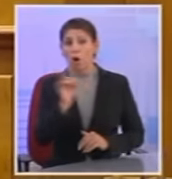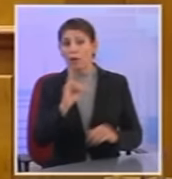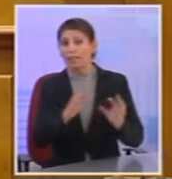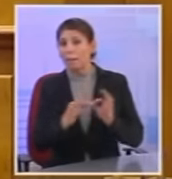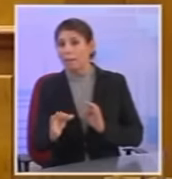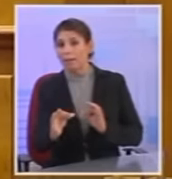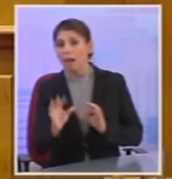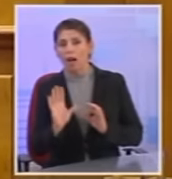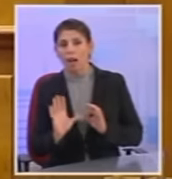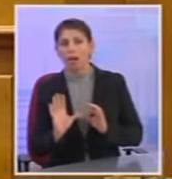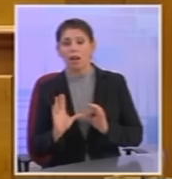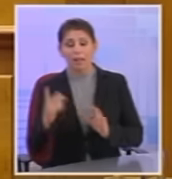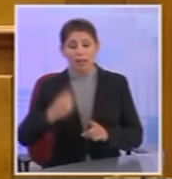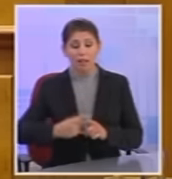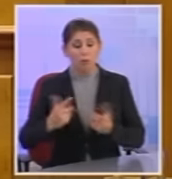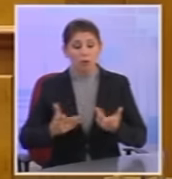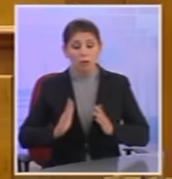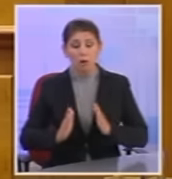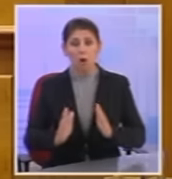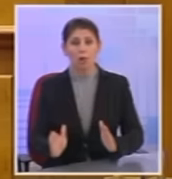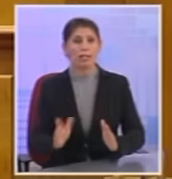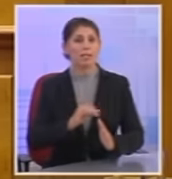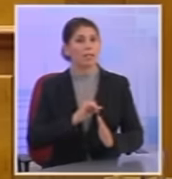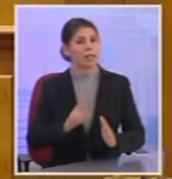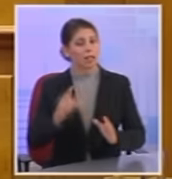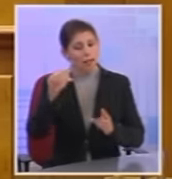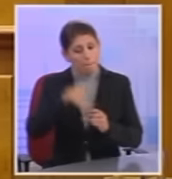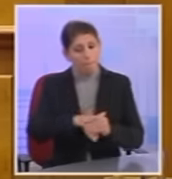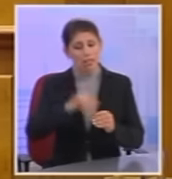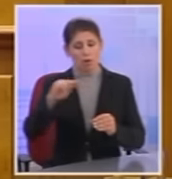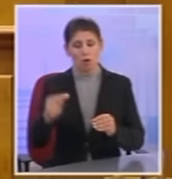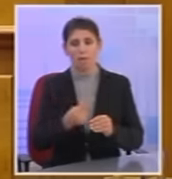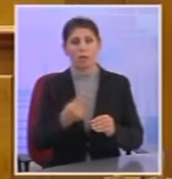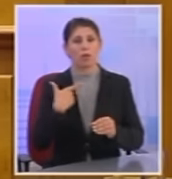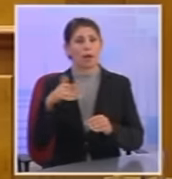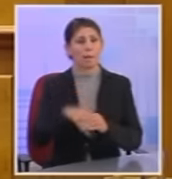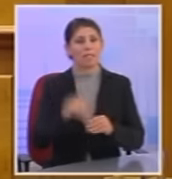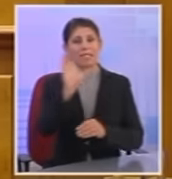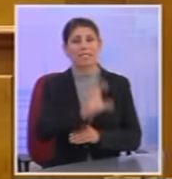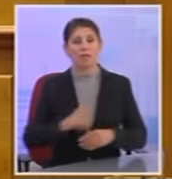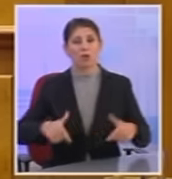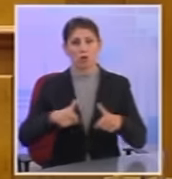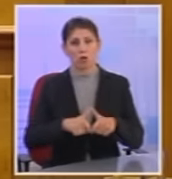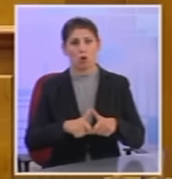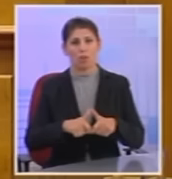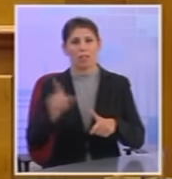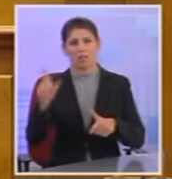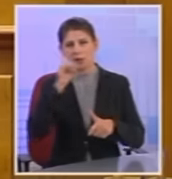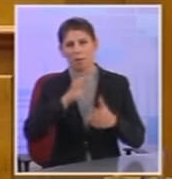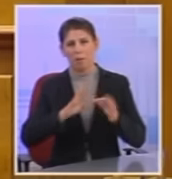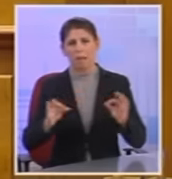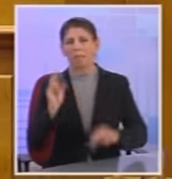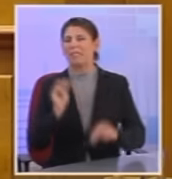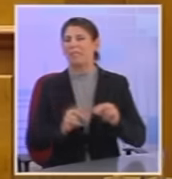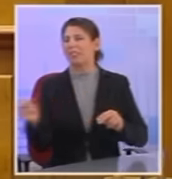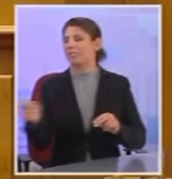μέτρα, αλλά η χώρα πώς θα βαδίσει για να μείνει στο ευρώ, να μείνει στην ευρωζώνη. Επομένως, το παραμύθι τα